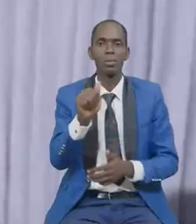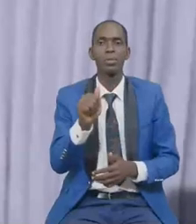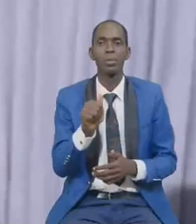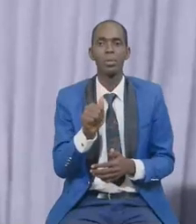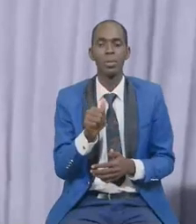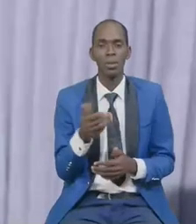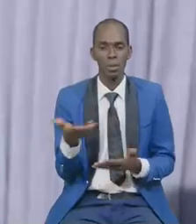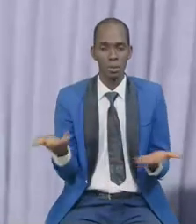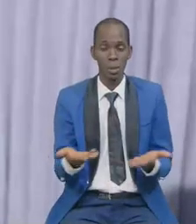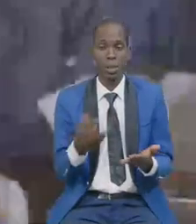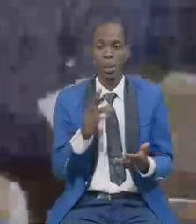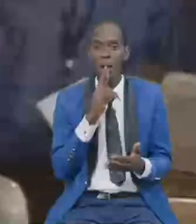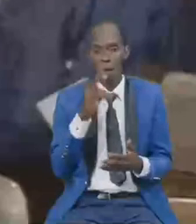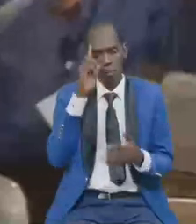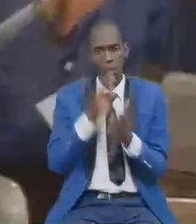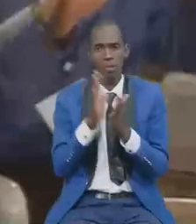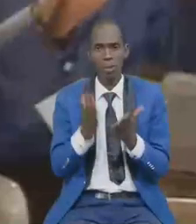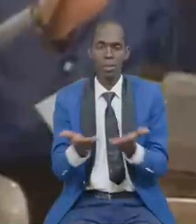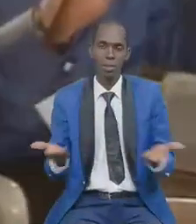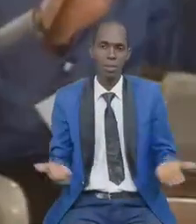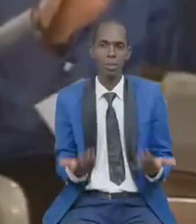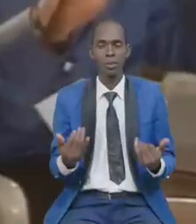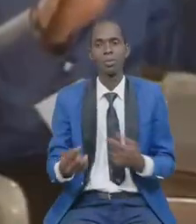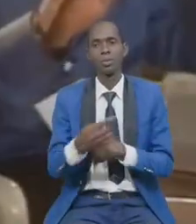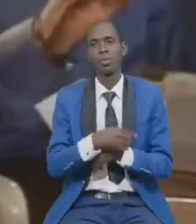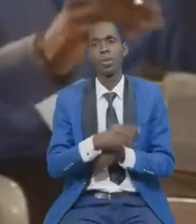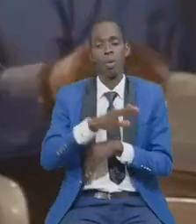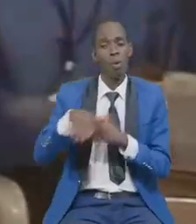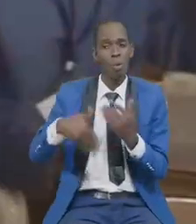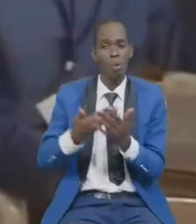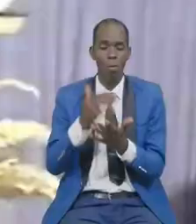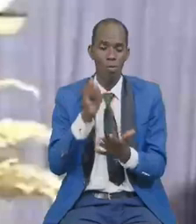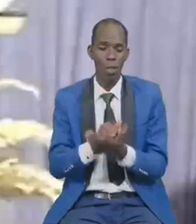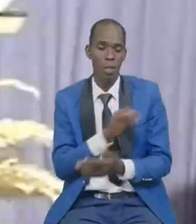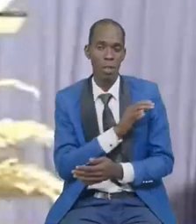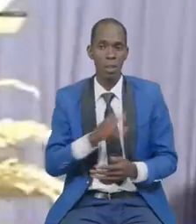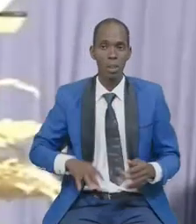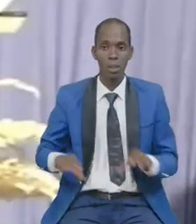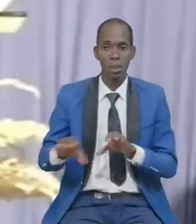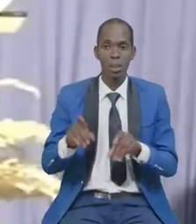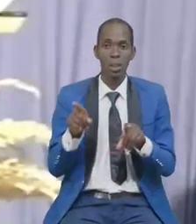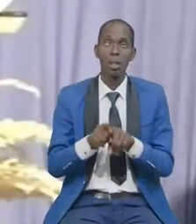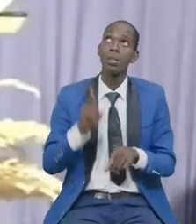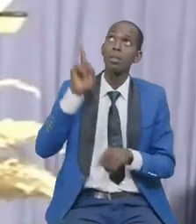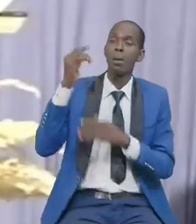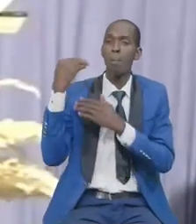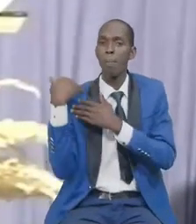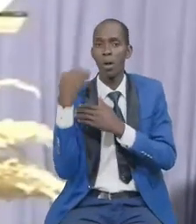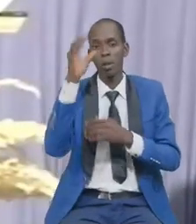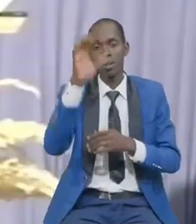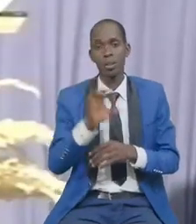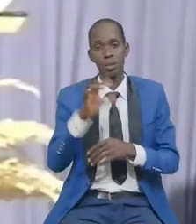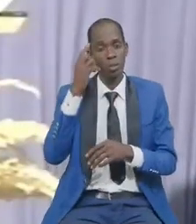croyants aujourd'hui. Tout ce que Christ a fait, comme il a porté la croix pour toi, et tout ce